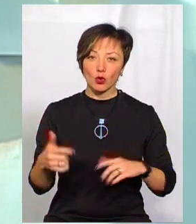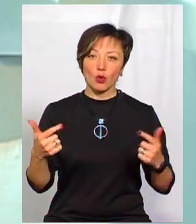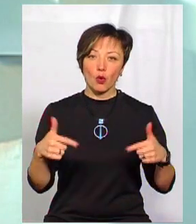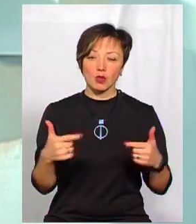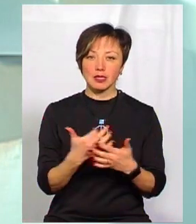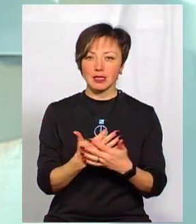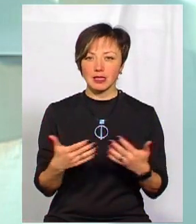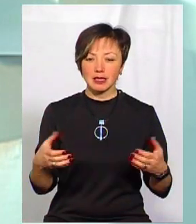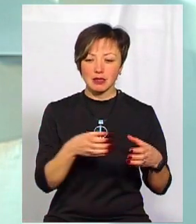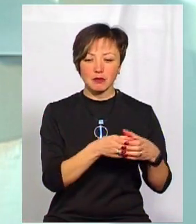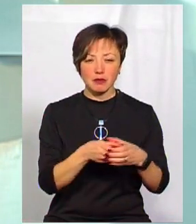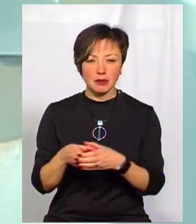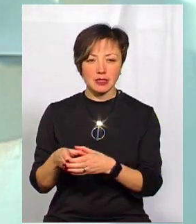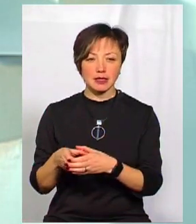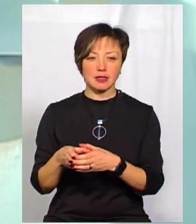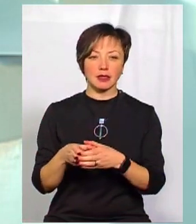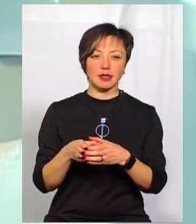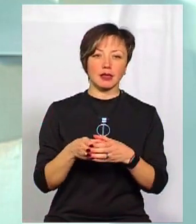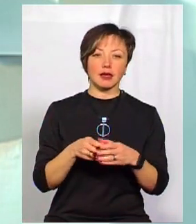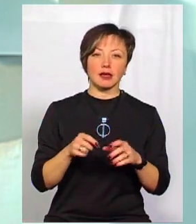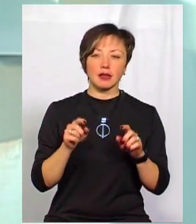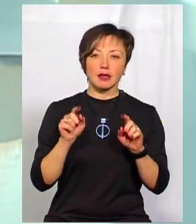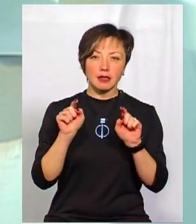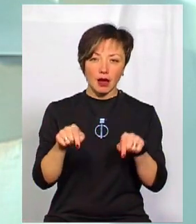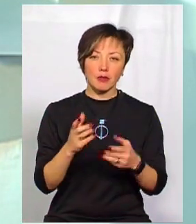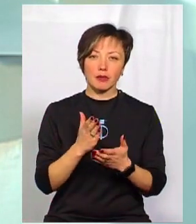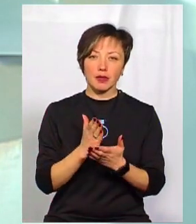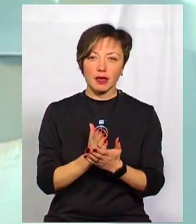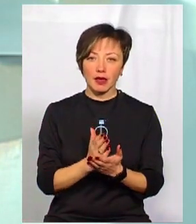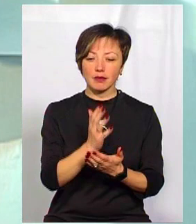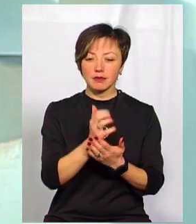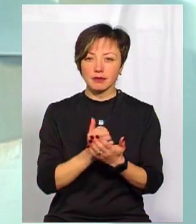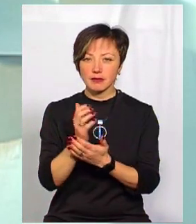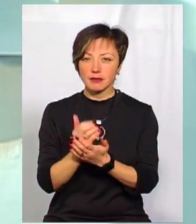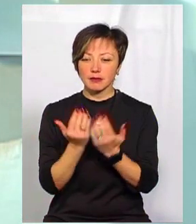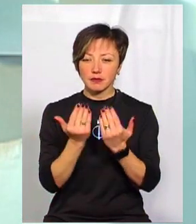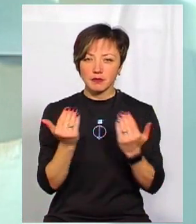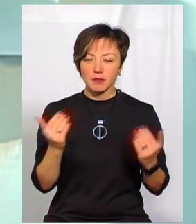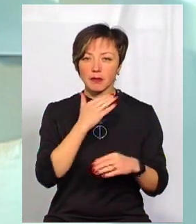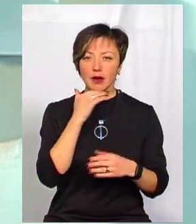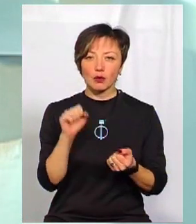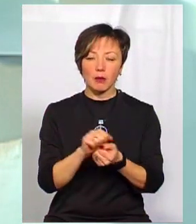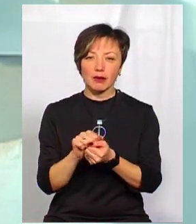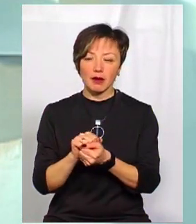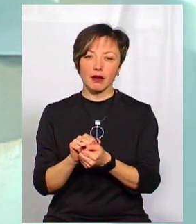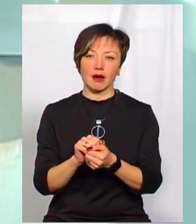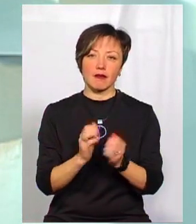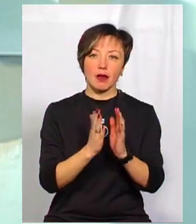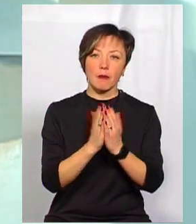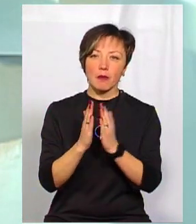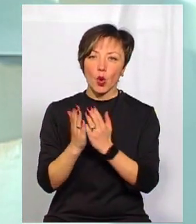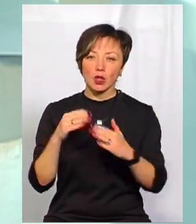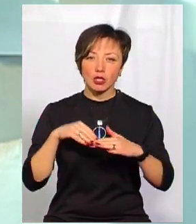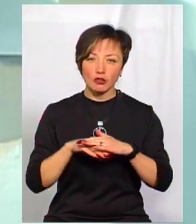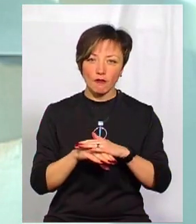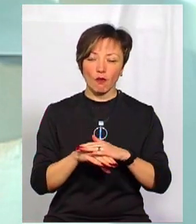гості, різні місії. Саме там у нас є артефакти, у нас є багато матеріалів,